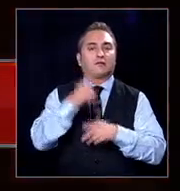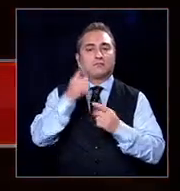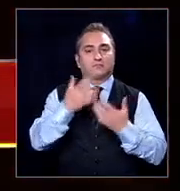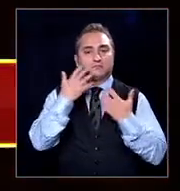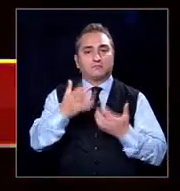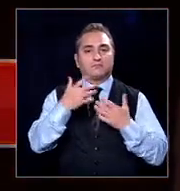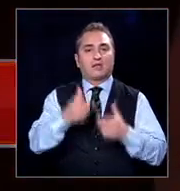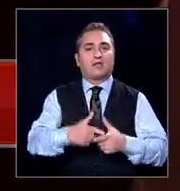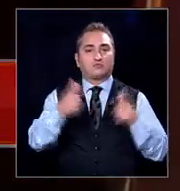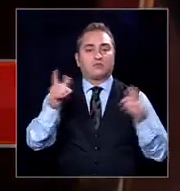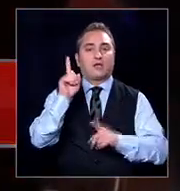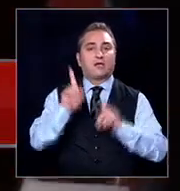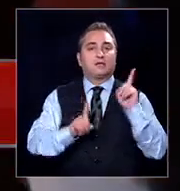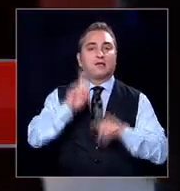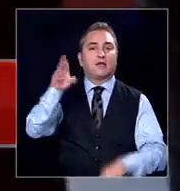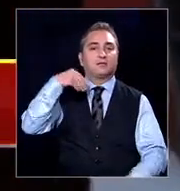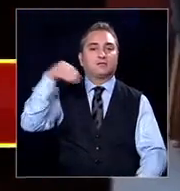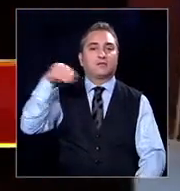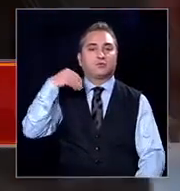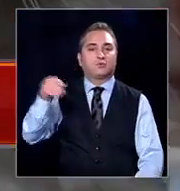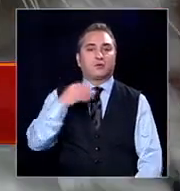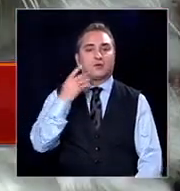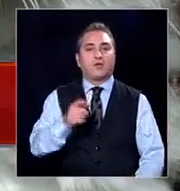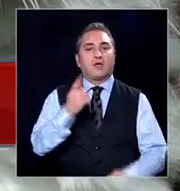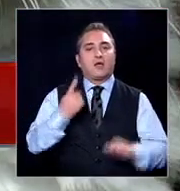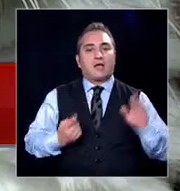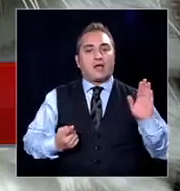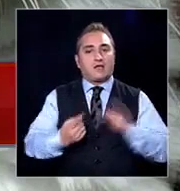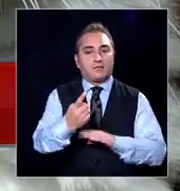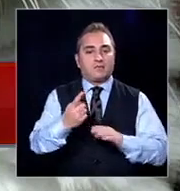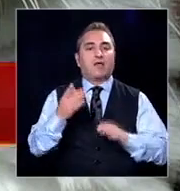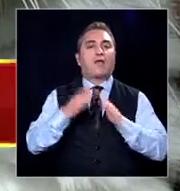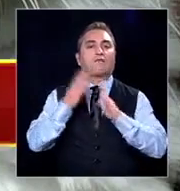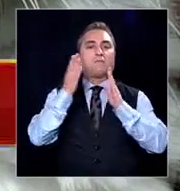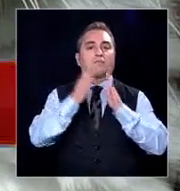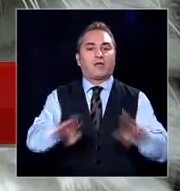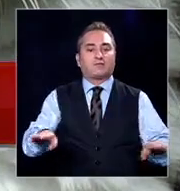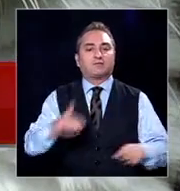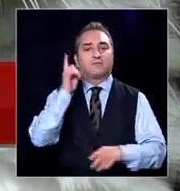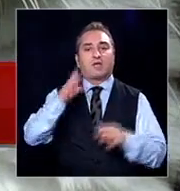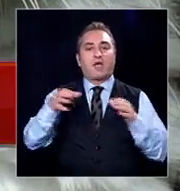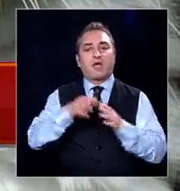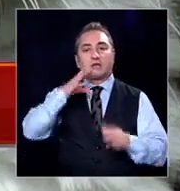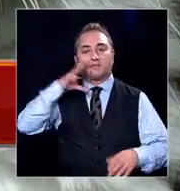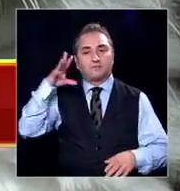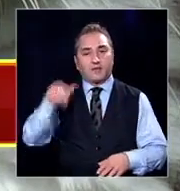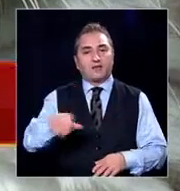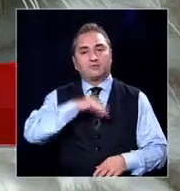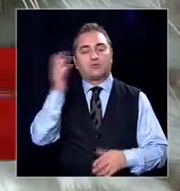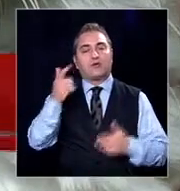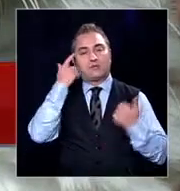kedileri internetten satışa çıkarıyordu. İhbarla evine baskın yapılınca önce ekiplere bağırdı, sonra